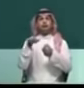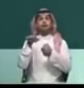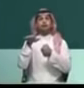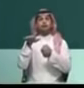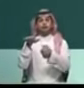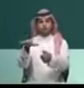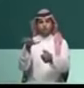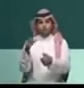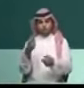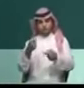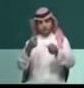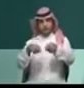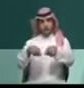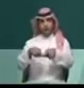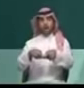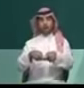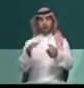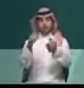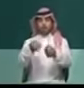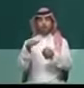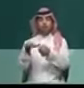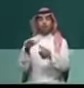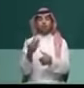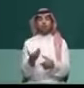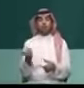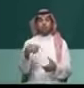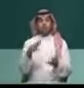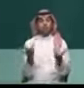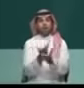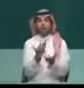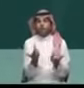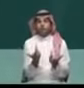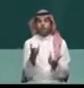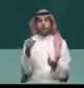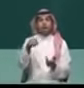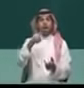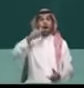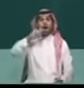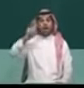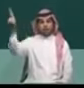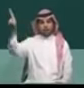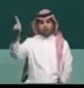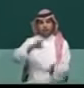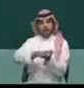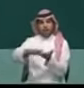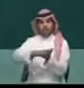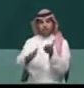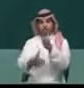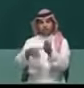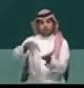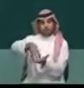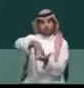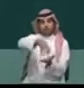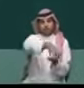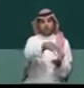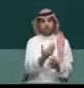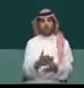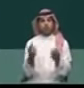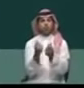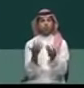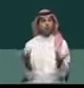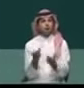تنفيذ وإيصال خدمات البنية التحتية في مشروع إسكان حائل بمنطقة حائل، مبينا أن هذا